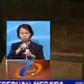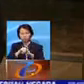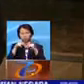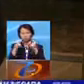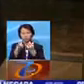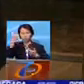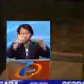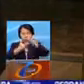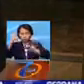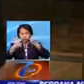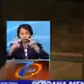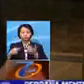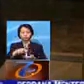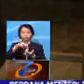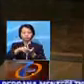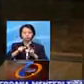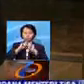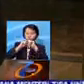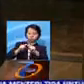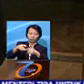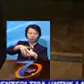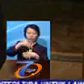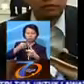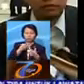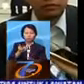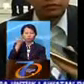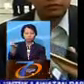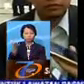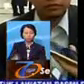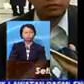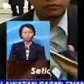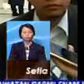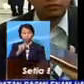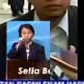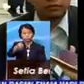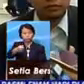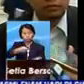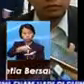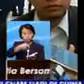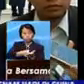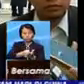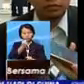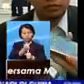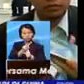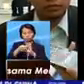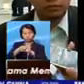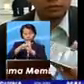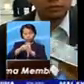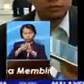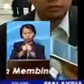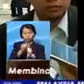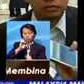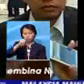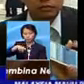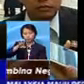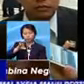delegasi lawatan. Ini antara respons awal dari beliau. Tomorrow we are signing the framework financing and also the EPC